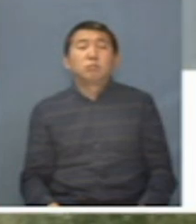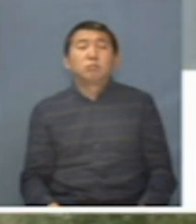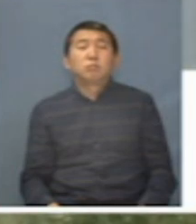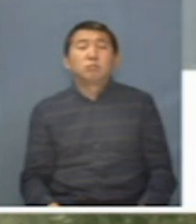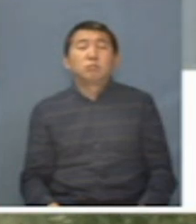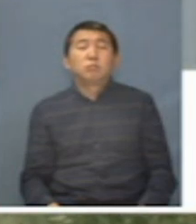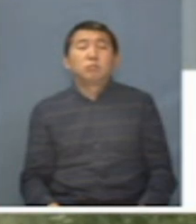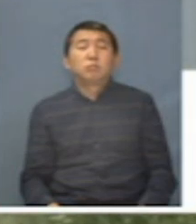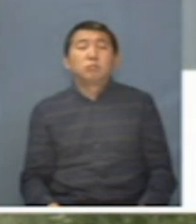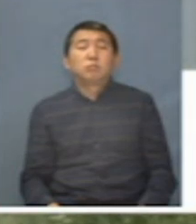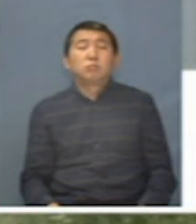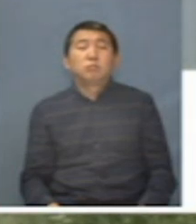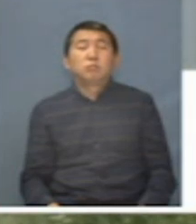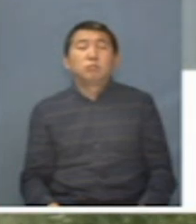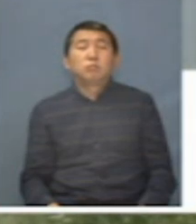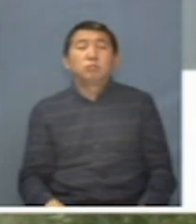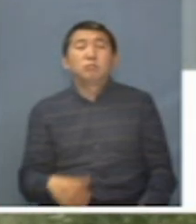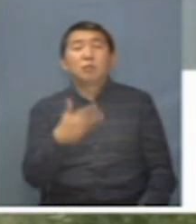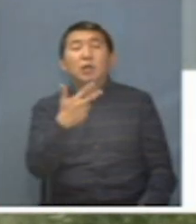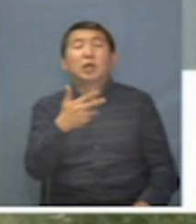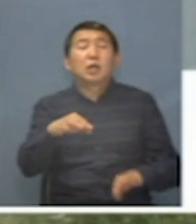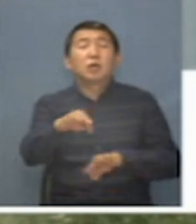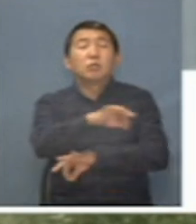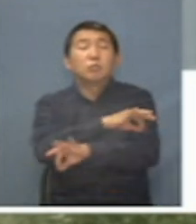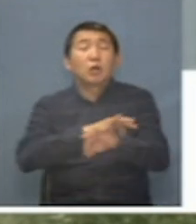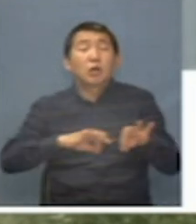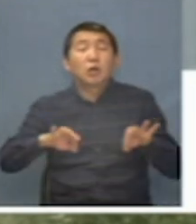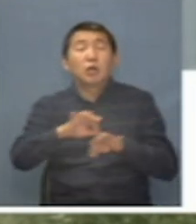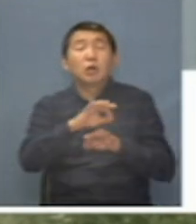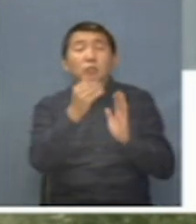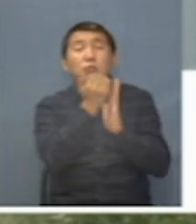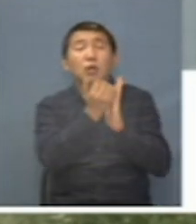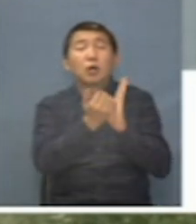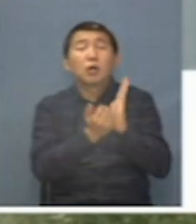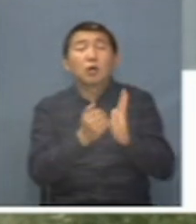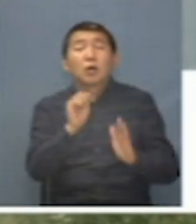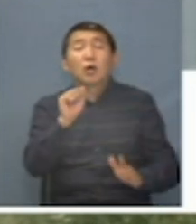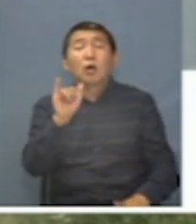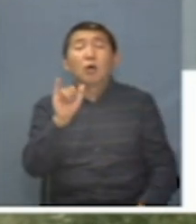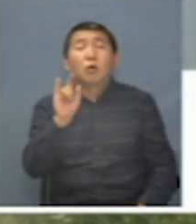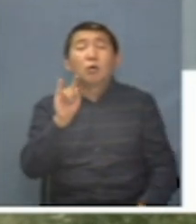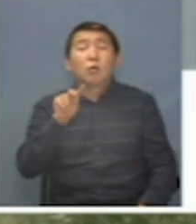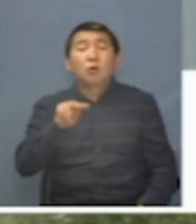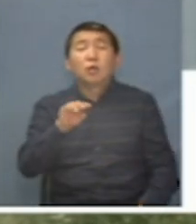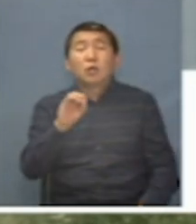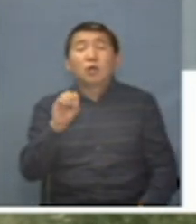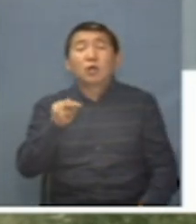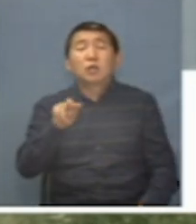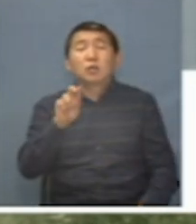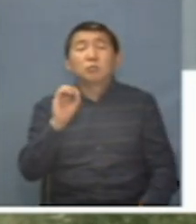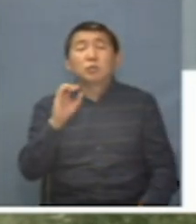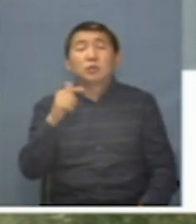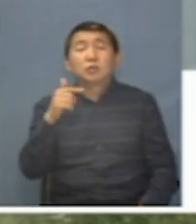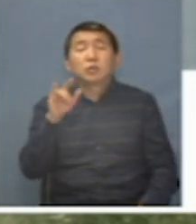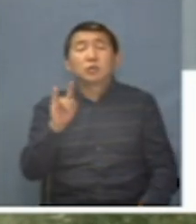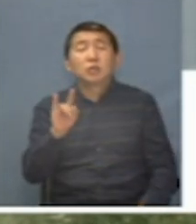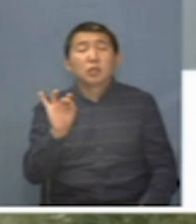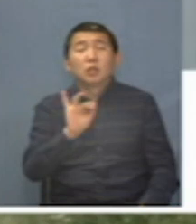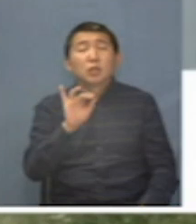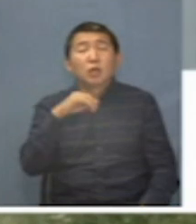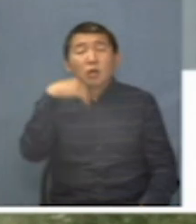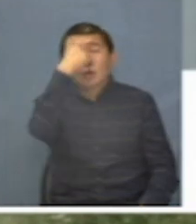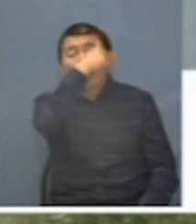На территории района реализуются 3 проекта в рамках программы «Аул ел бесігі» и 4 проекта в рамках программы «Год дорог». Въезд в